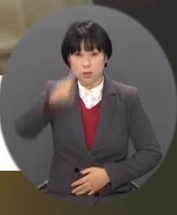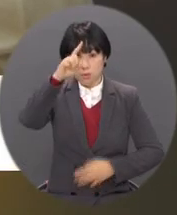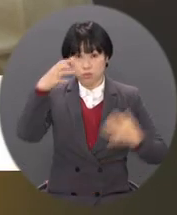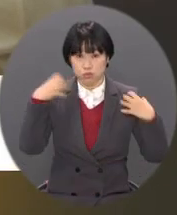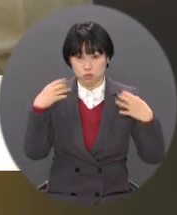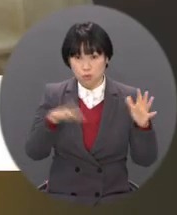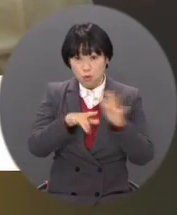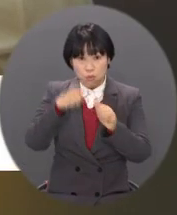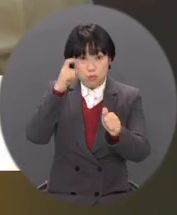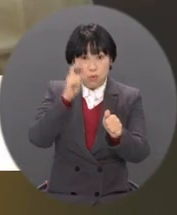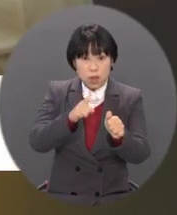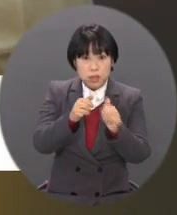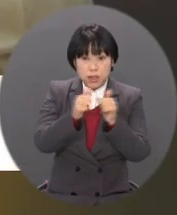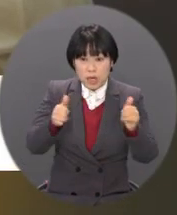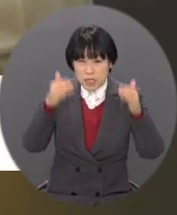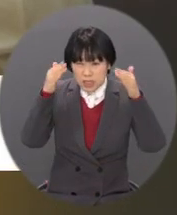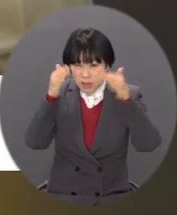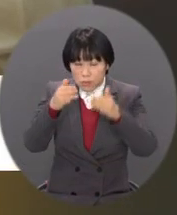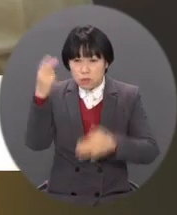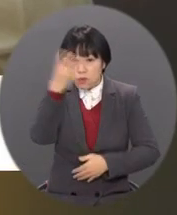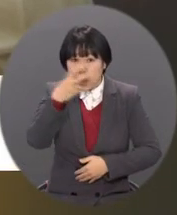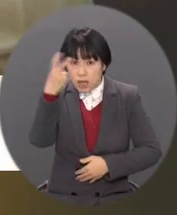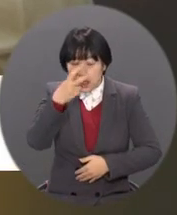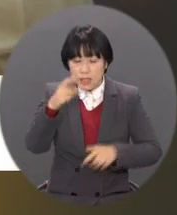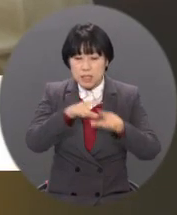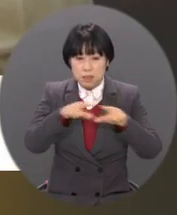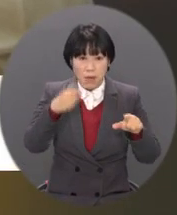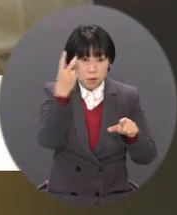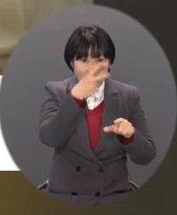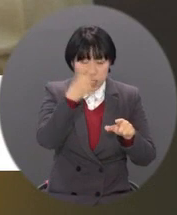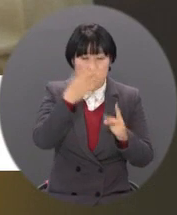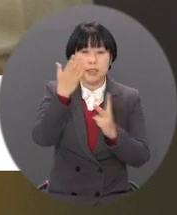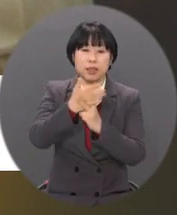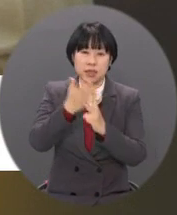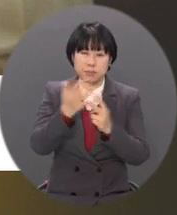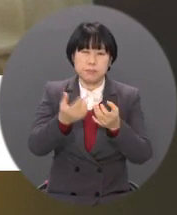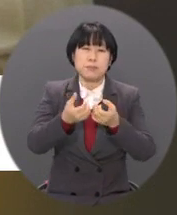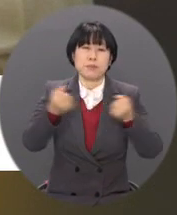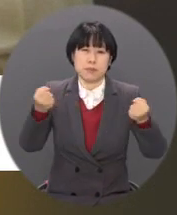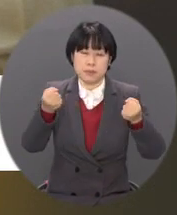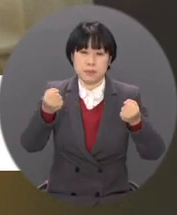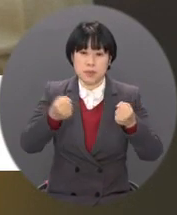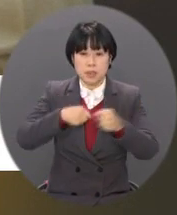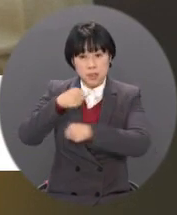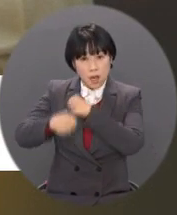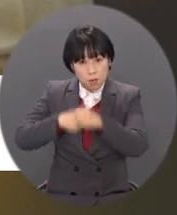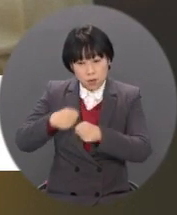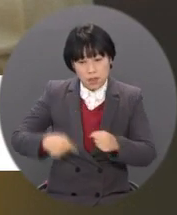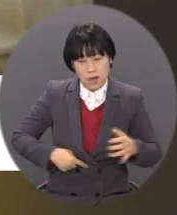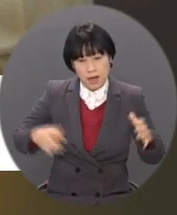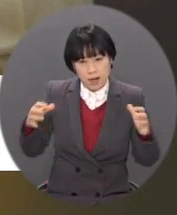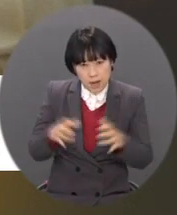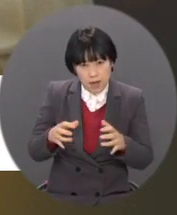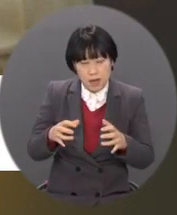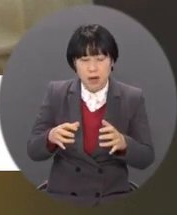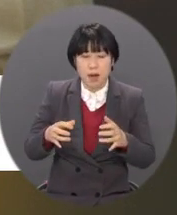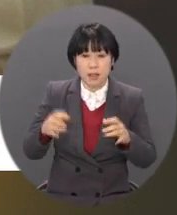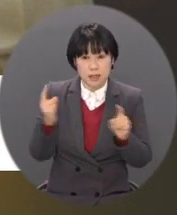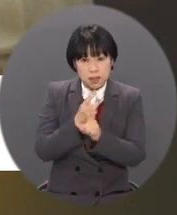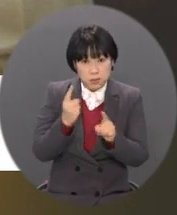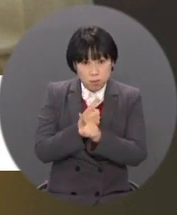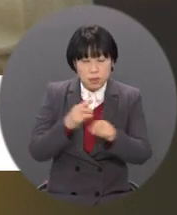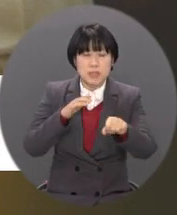정부가 코로나 확진자를 집중관리 대상자와 일반 관리 대상자로 나누고 자율과 협력을 강조한